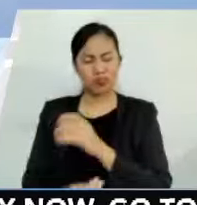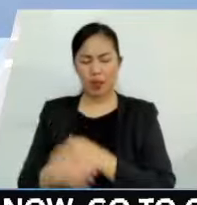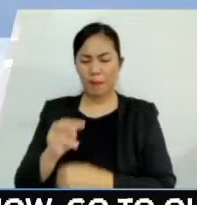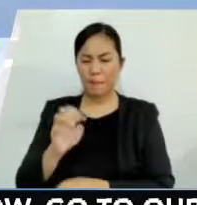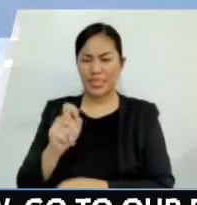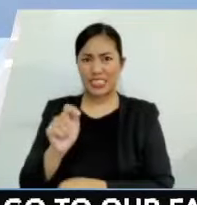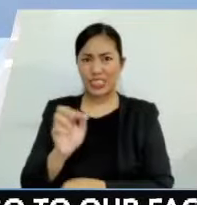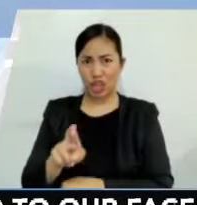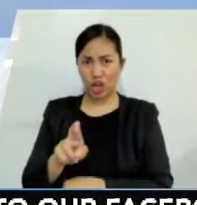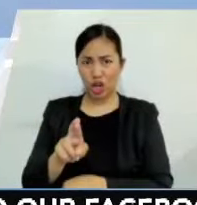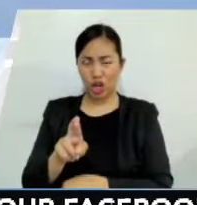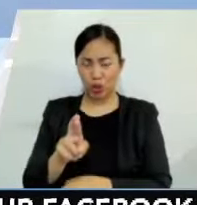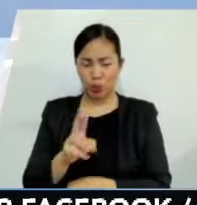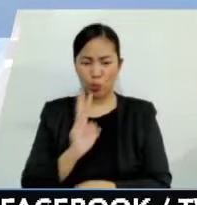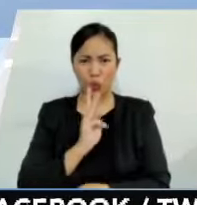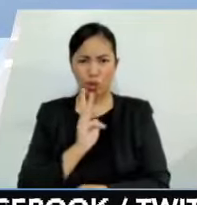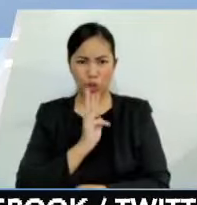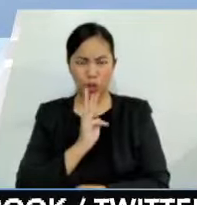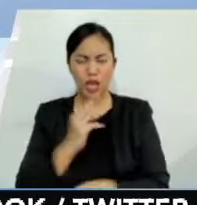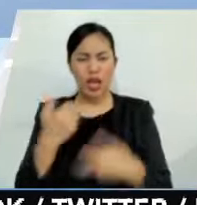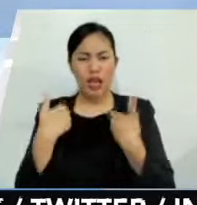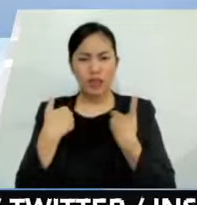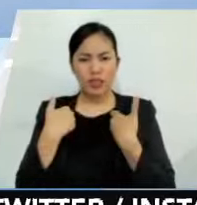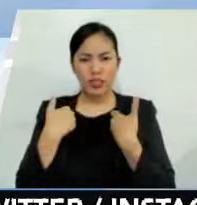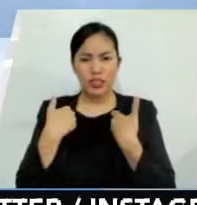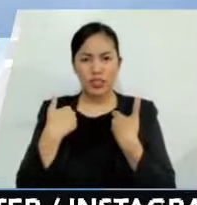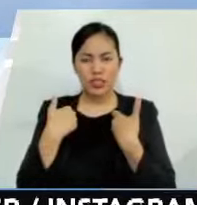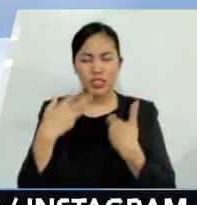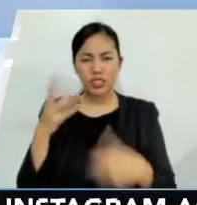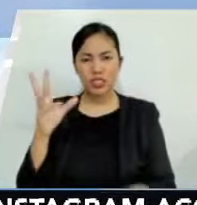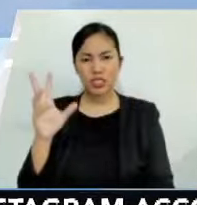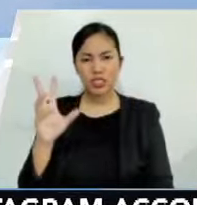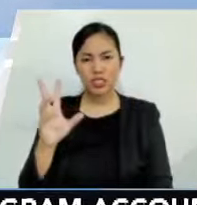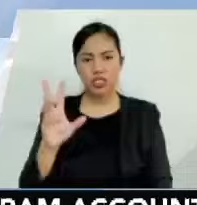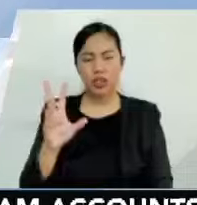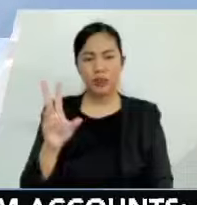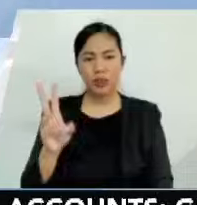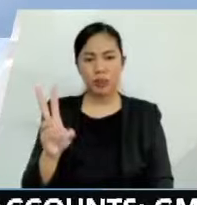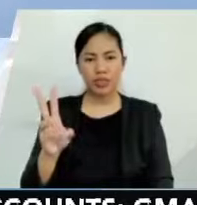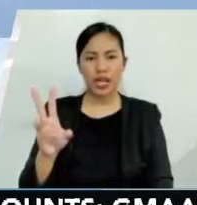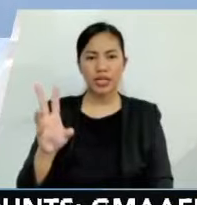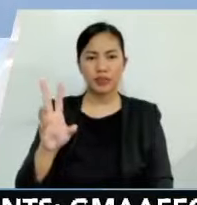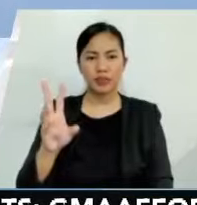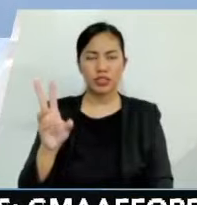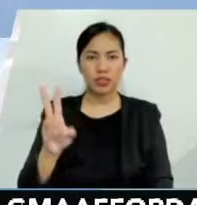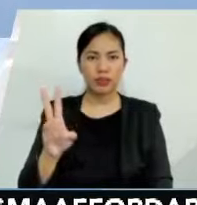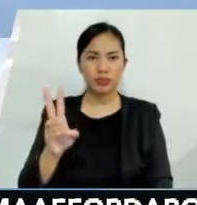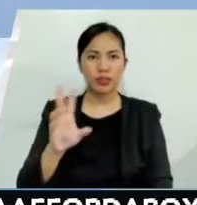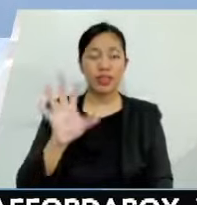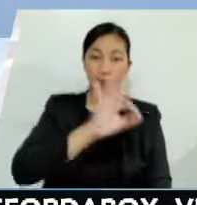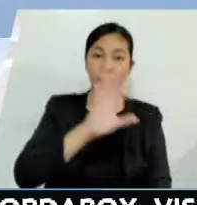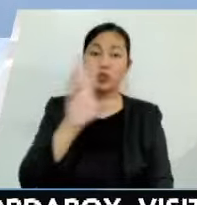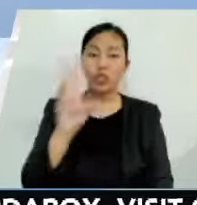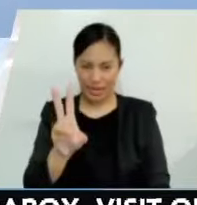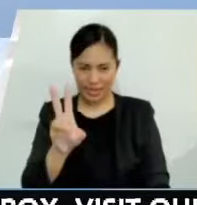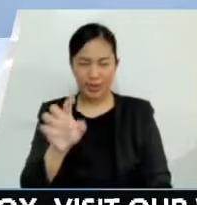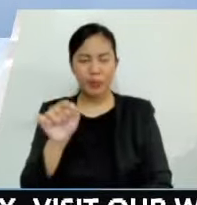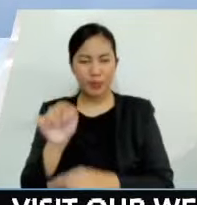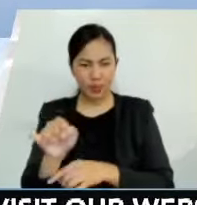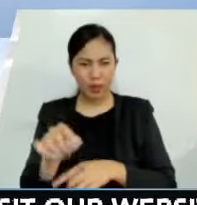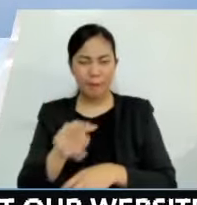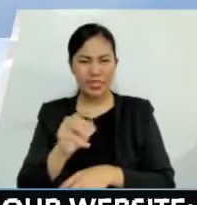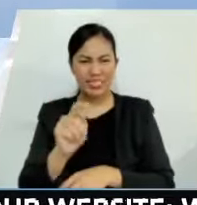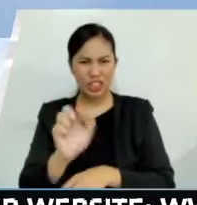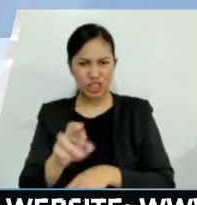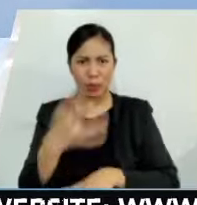nasa 76 na mga metro na raw ang ninanakaw. Nakipag-ugnayan na sila sa mga pulis ukol dito at